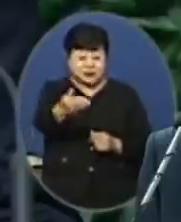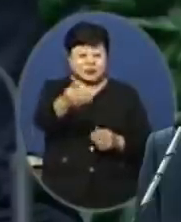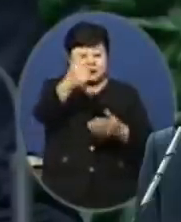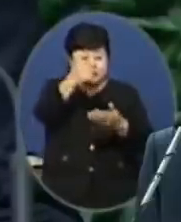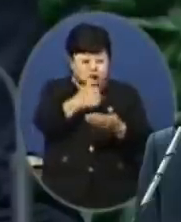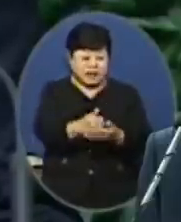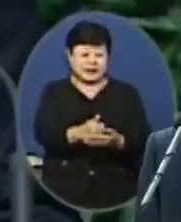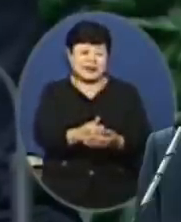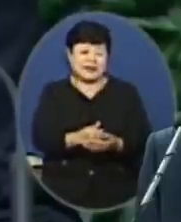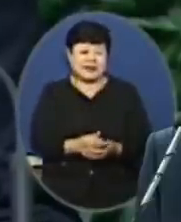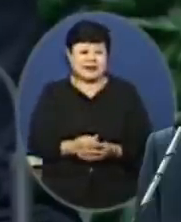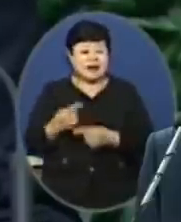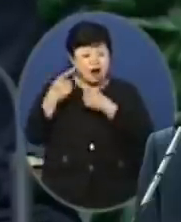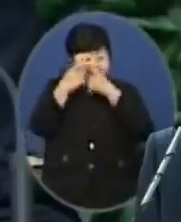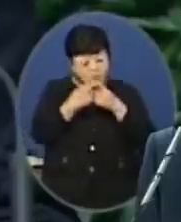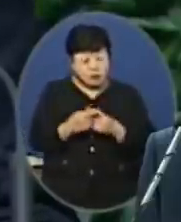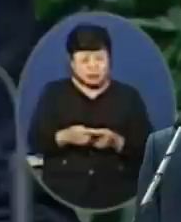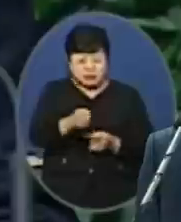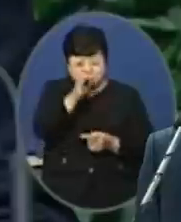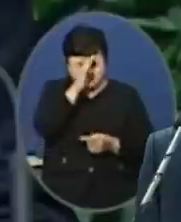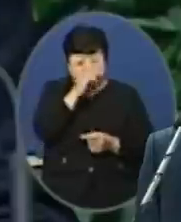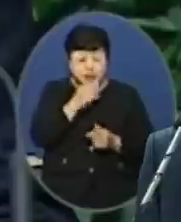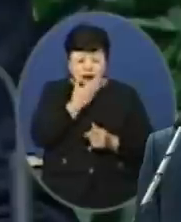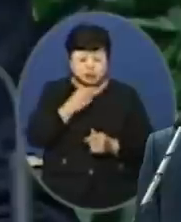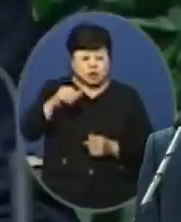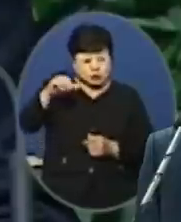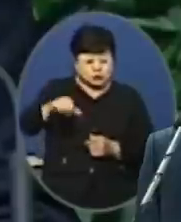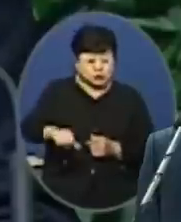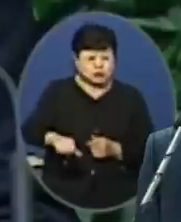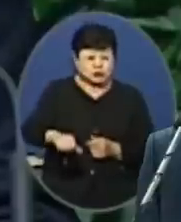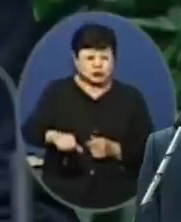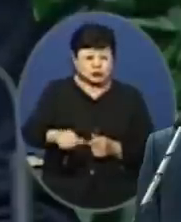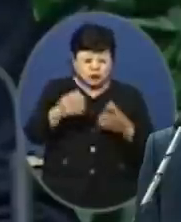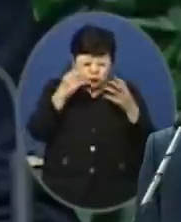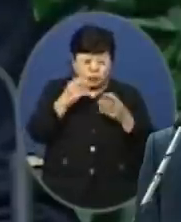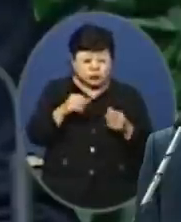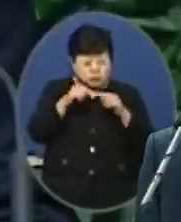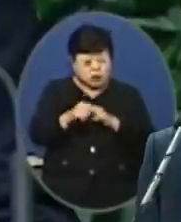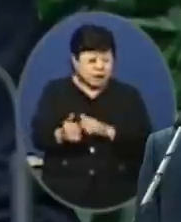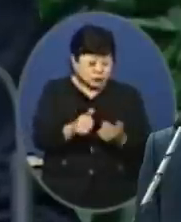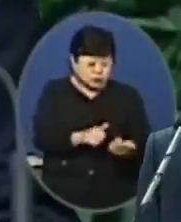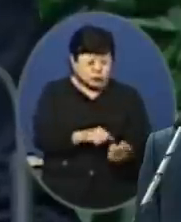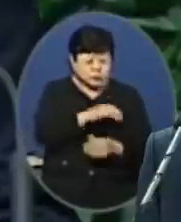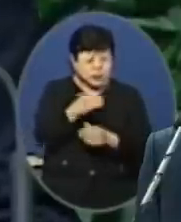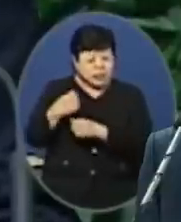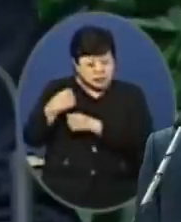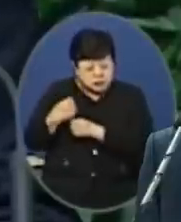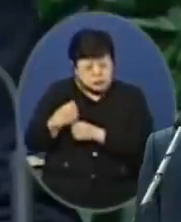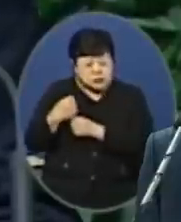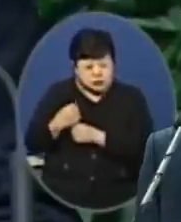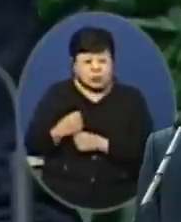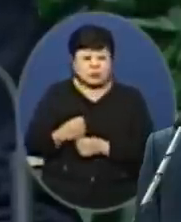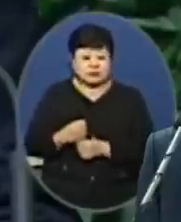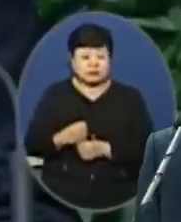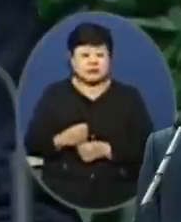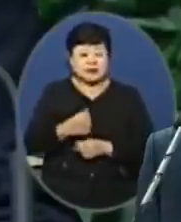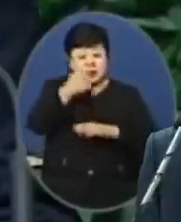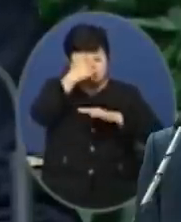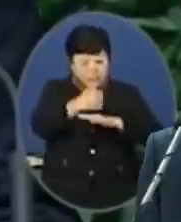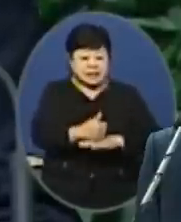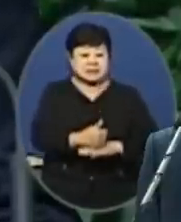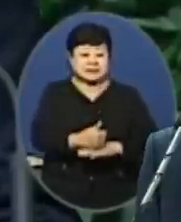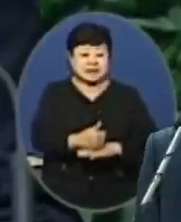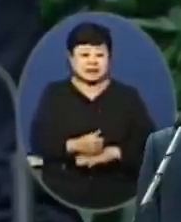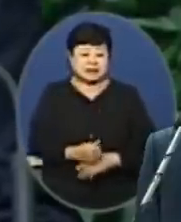죄, 허물, 질병, 저주, 고통, 절망, 죽음을 다 짊어지고 마지막에 외친